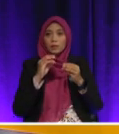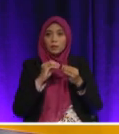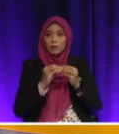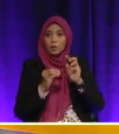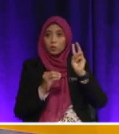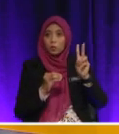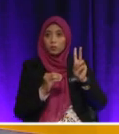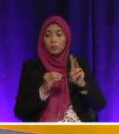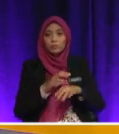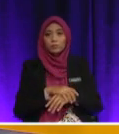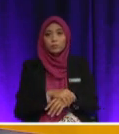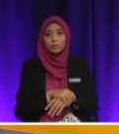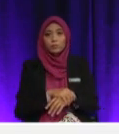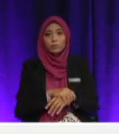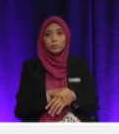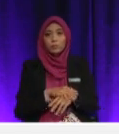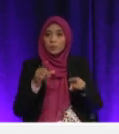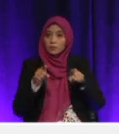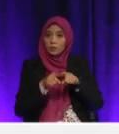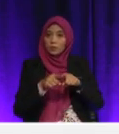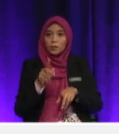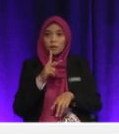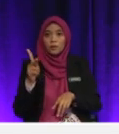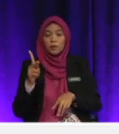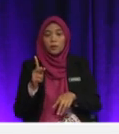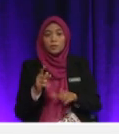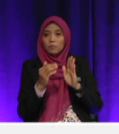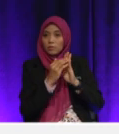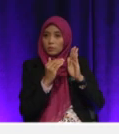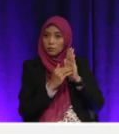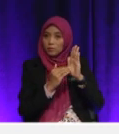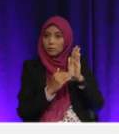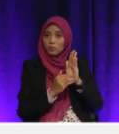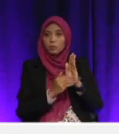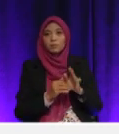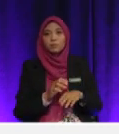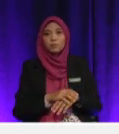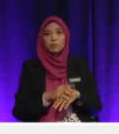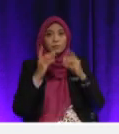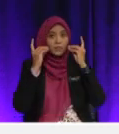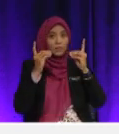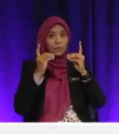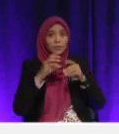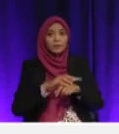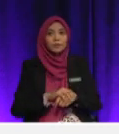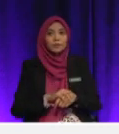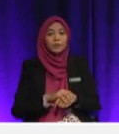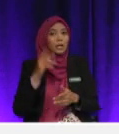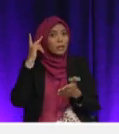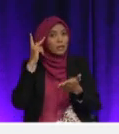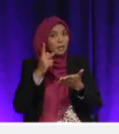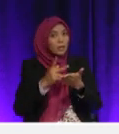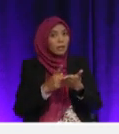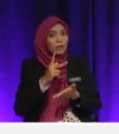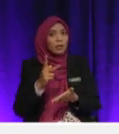menyerahkan sukatan pelajaran dan pemeriksaan yang ketiga memperkenalkan buku teks yang